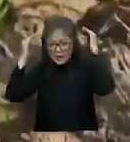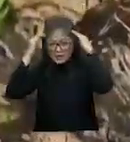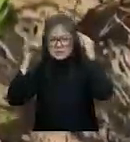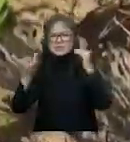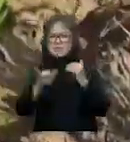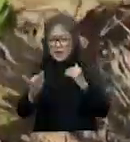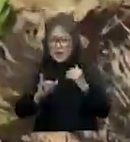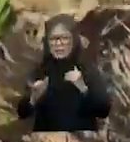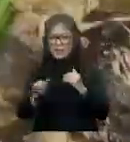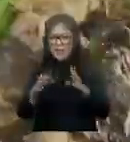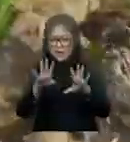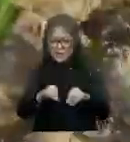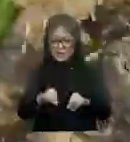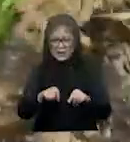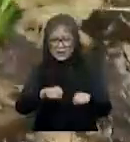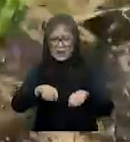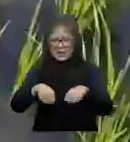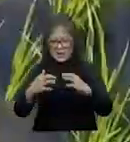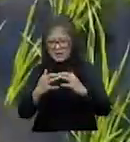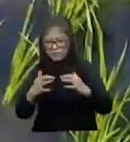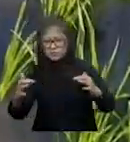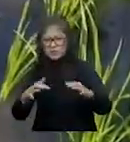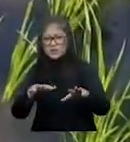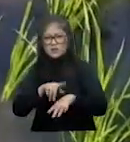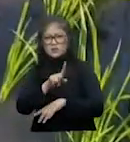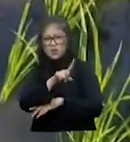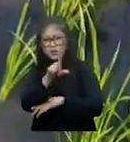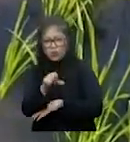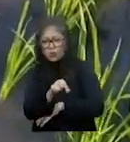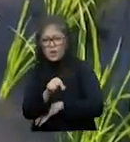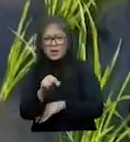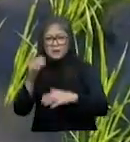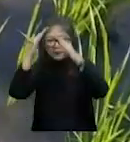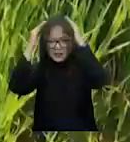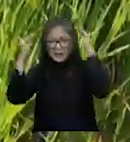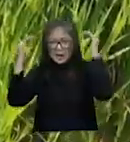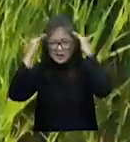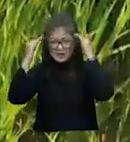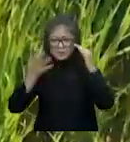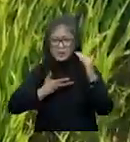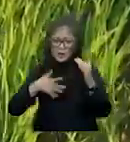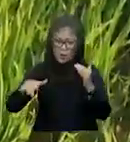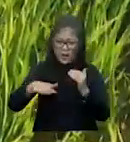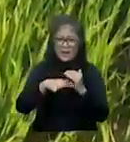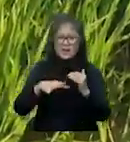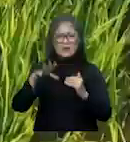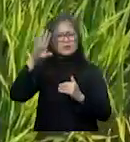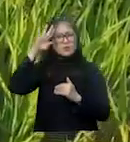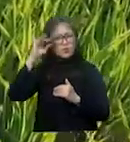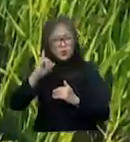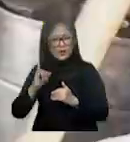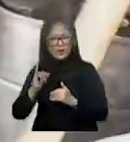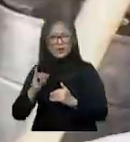bahkan retak. Sejak sebulan terakhir, petani mengeluhkan sulitnya air irigasi memasuki musim kemarau. Petani pun